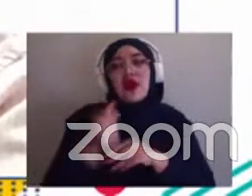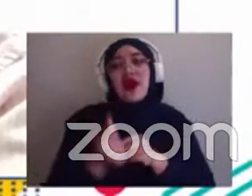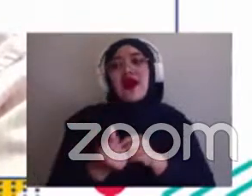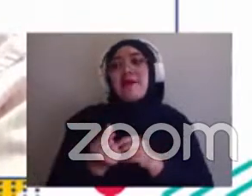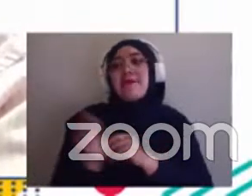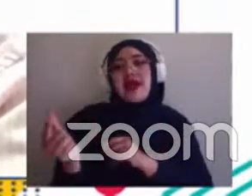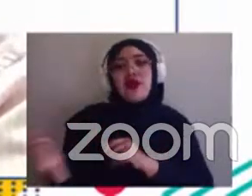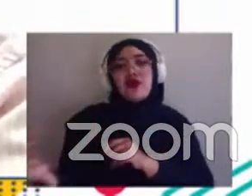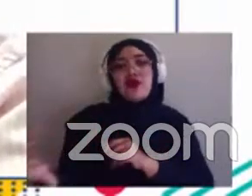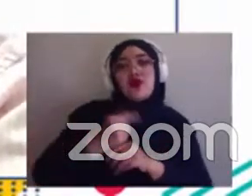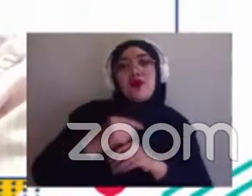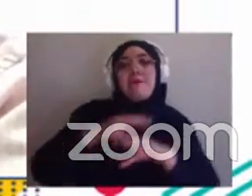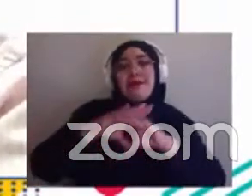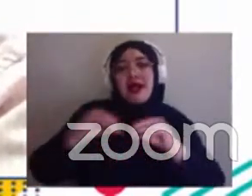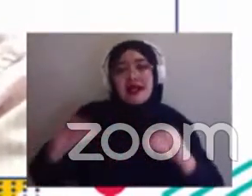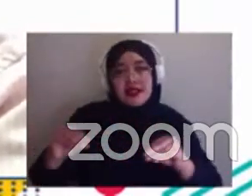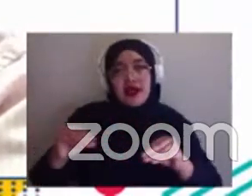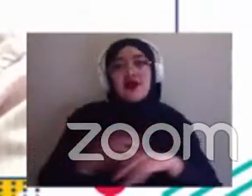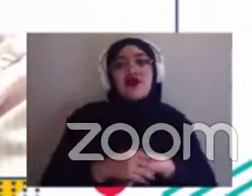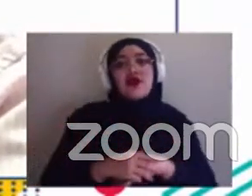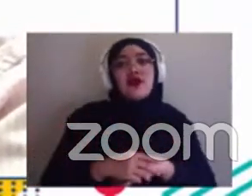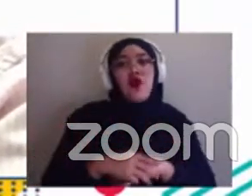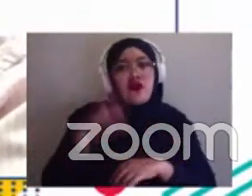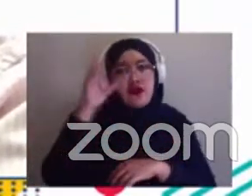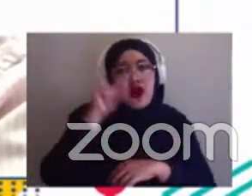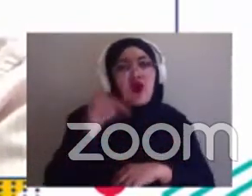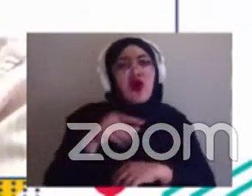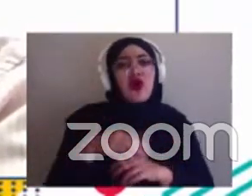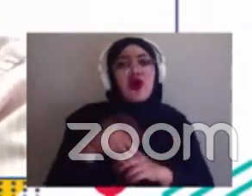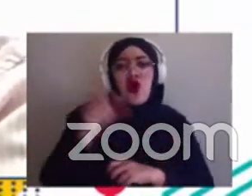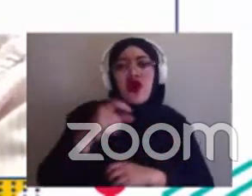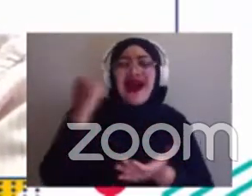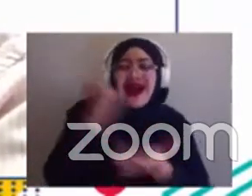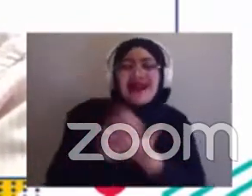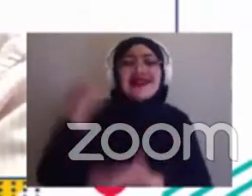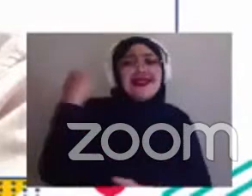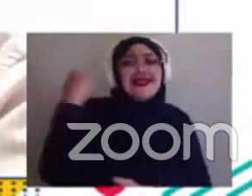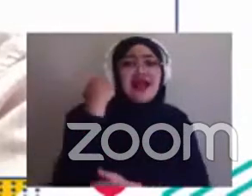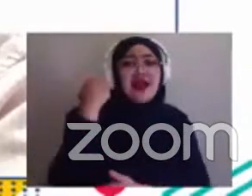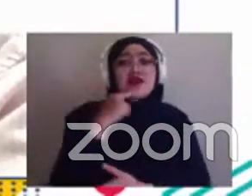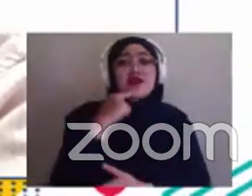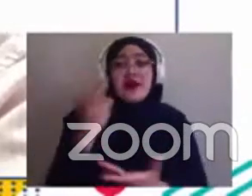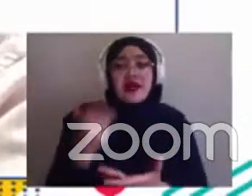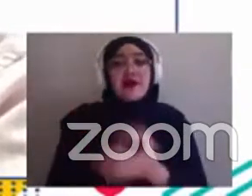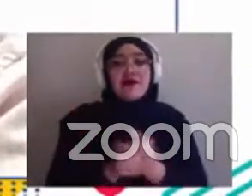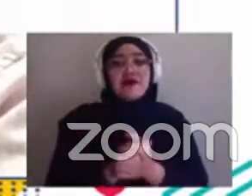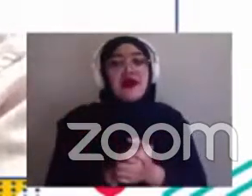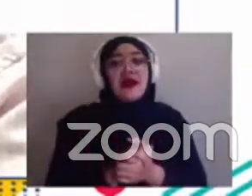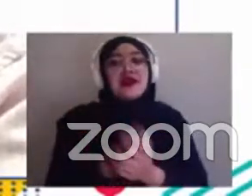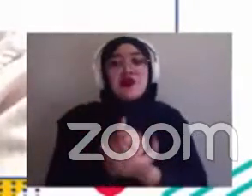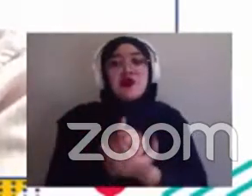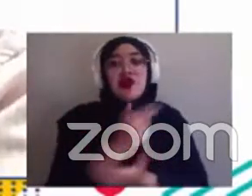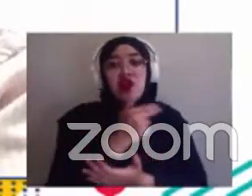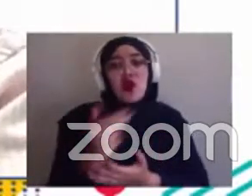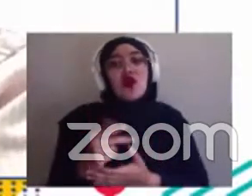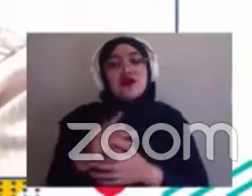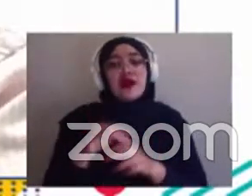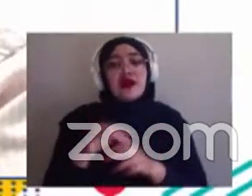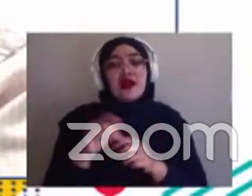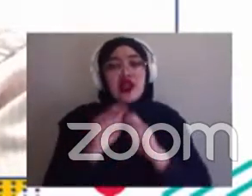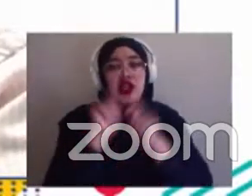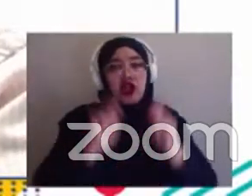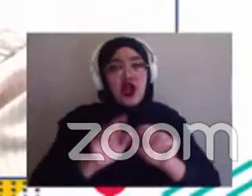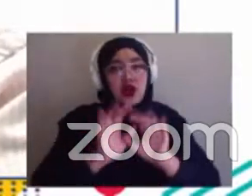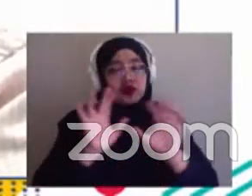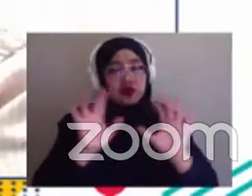punya motivasi kriminal dan bahkan terorisme itu. Ya, di Indonesia juga sudah sangat populer. Kita mengenal ada